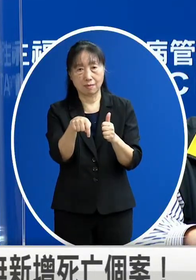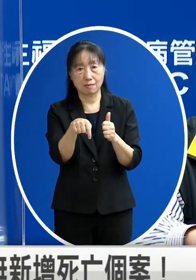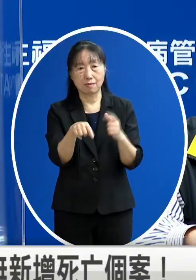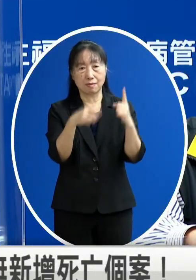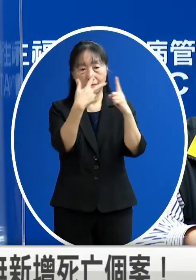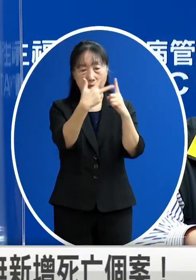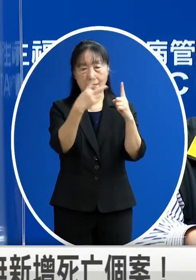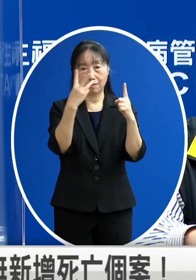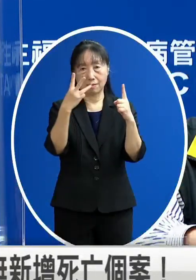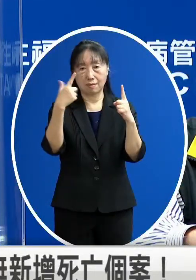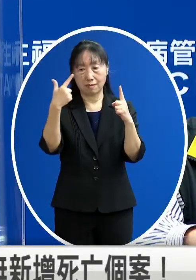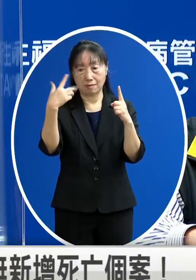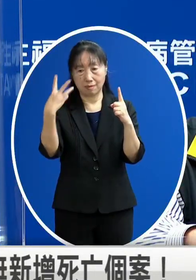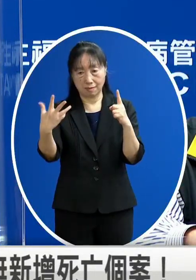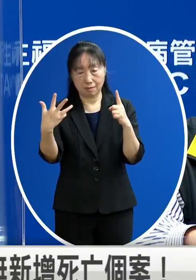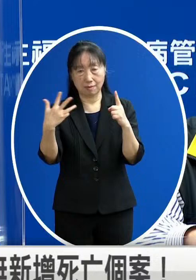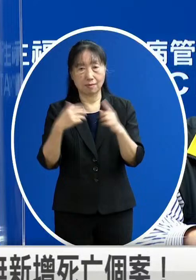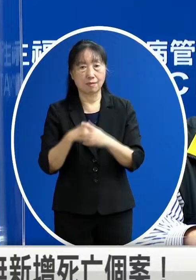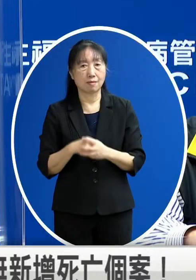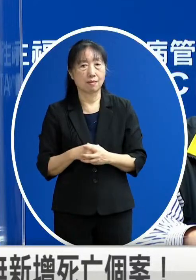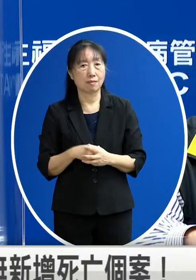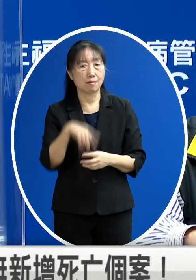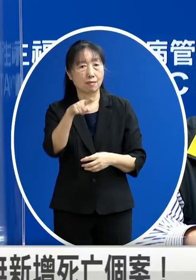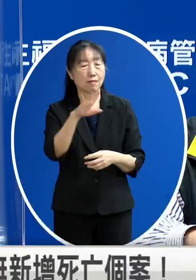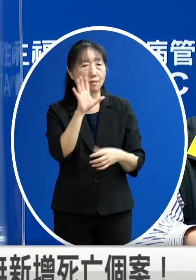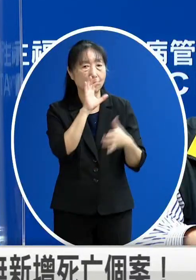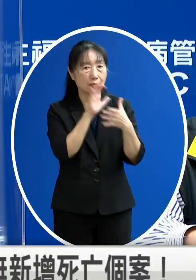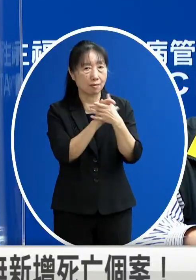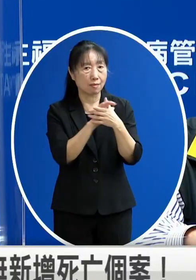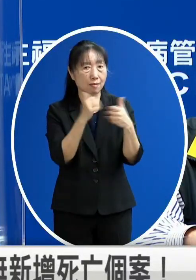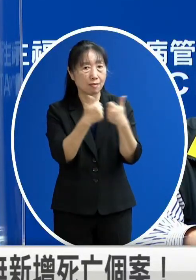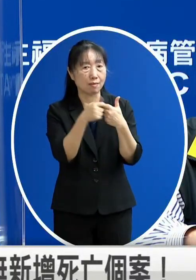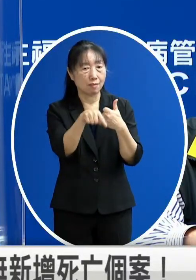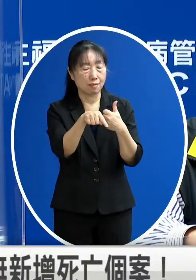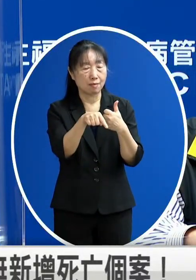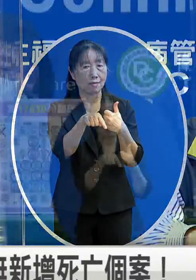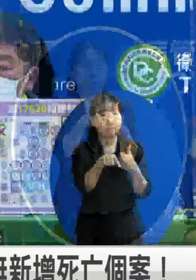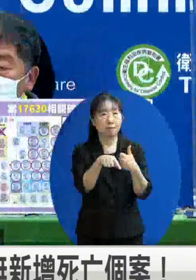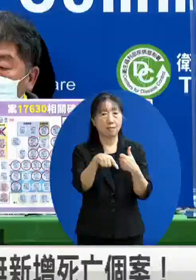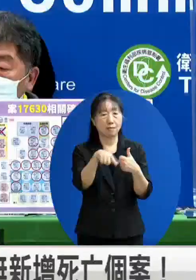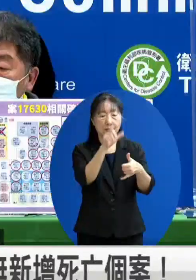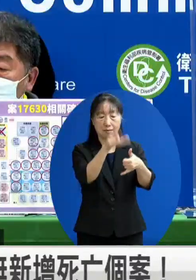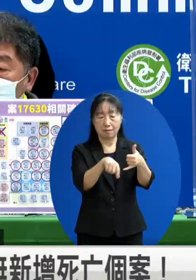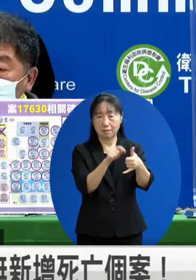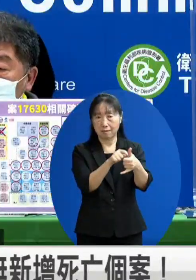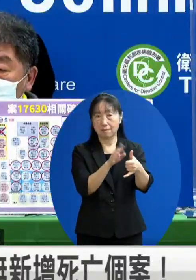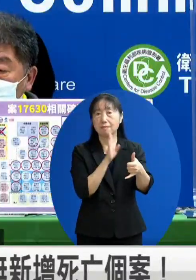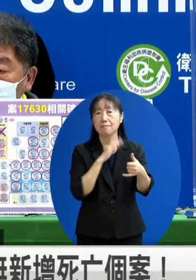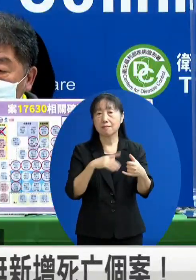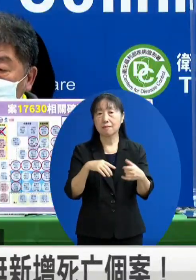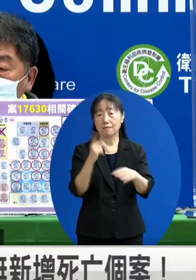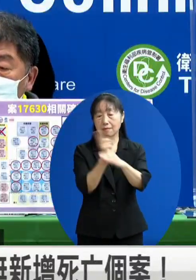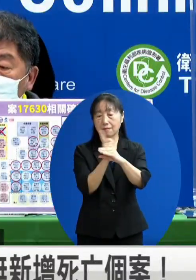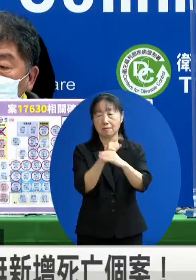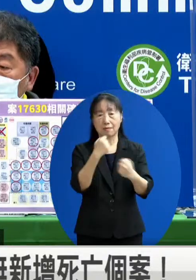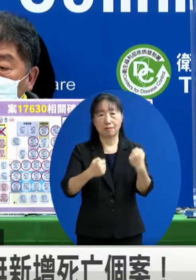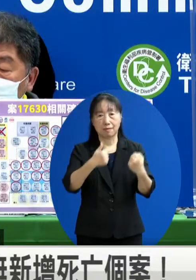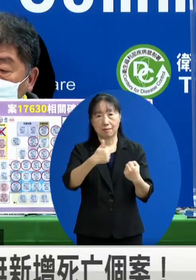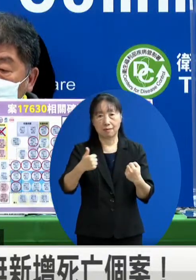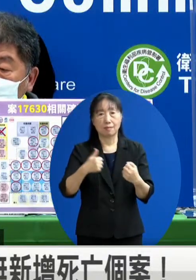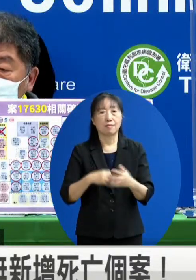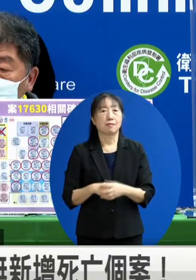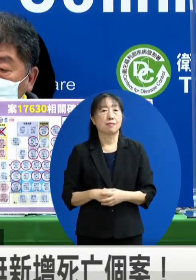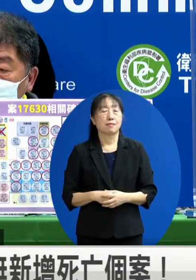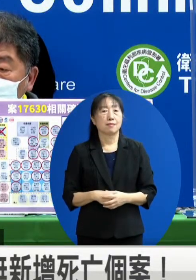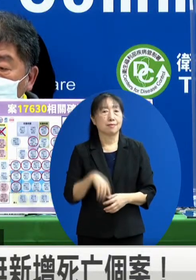知道17368他在歌友会，那本身也是一位计程车的司机，然